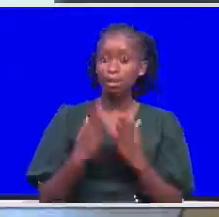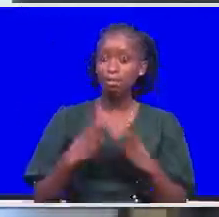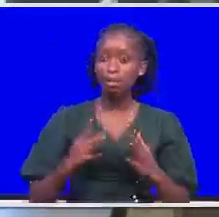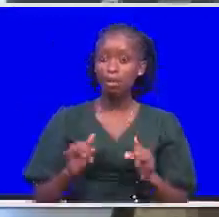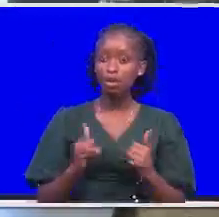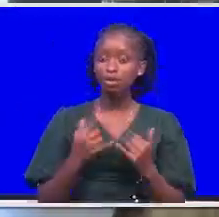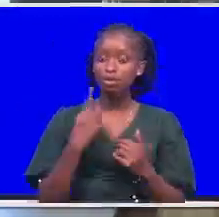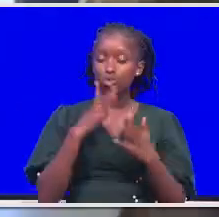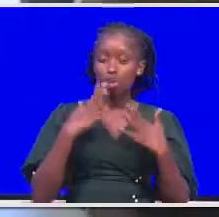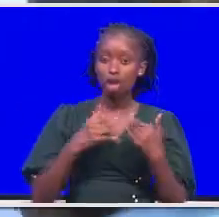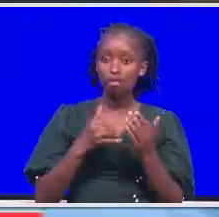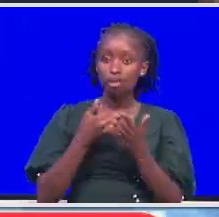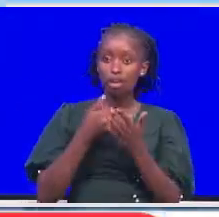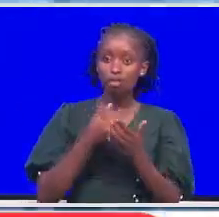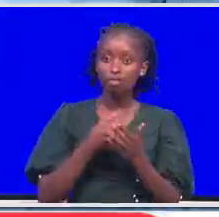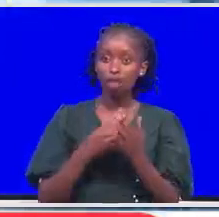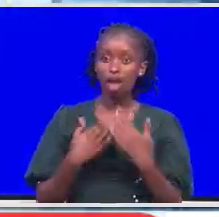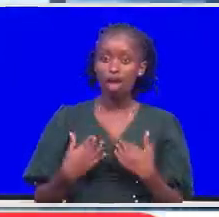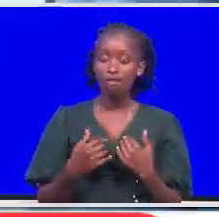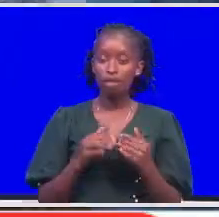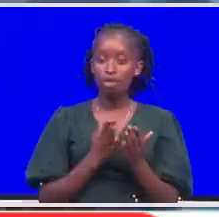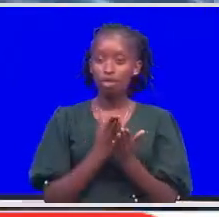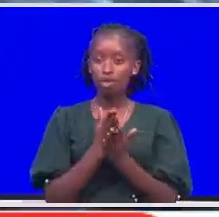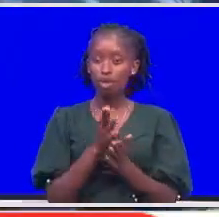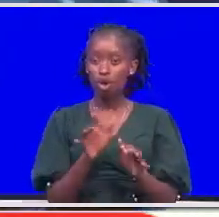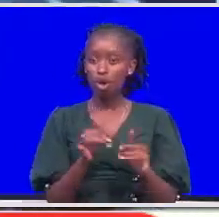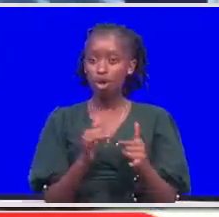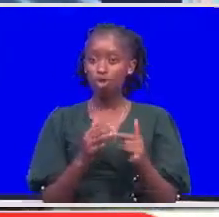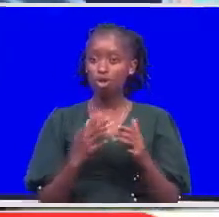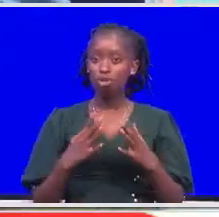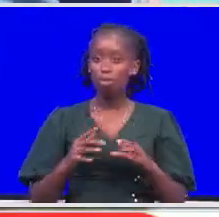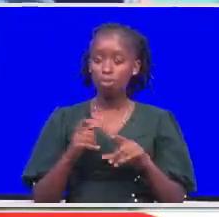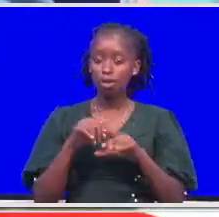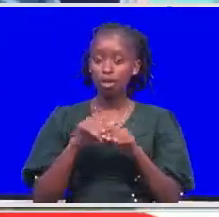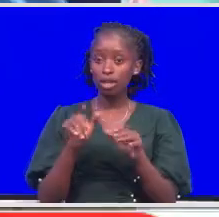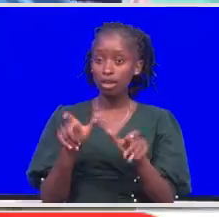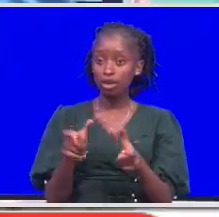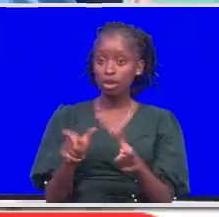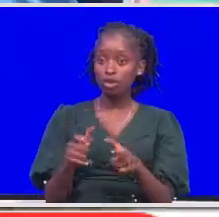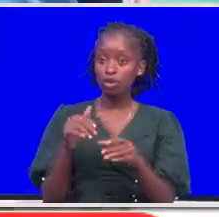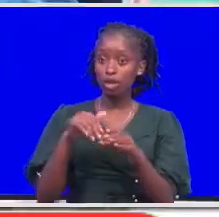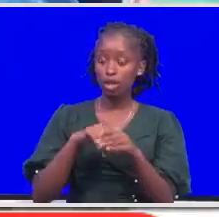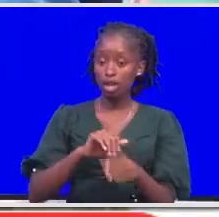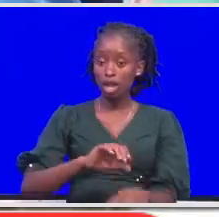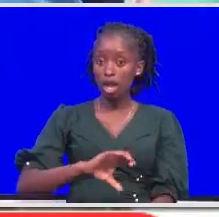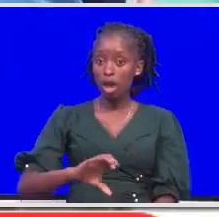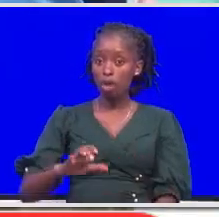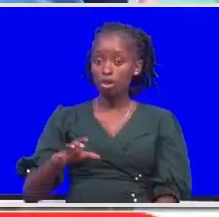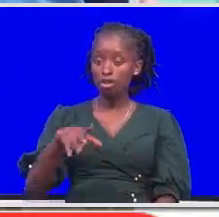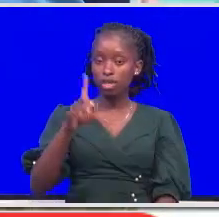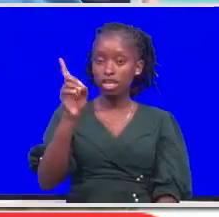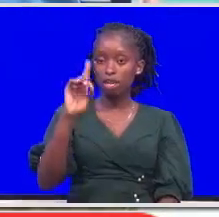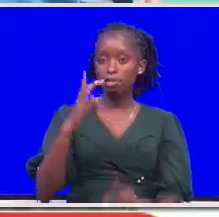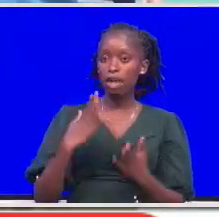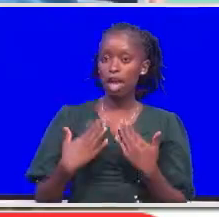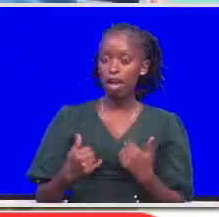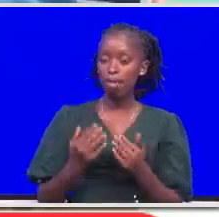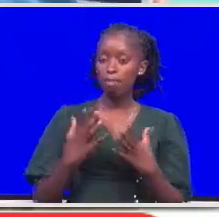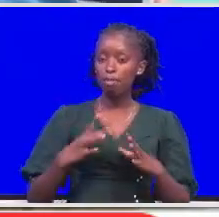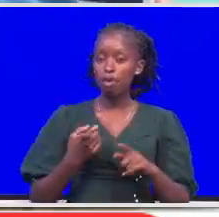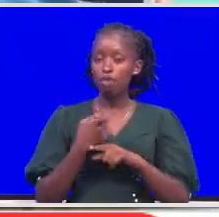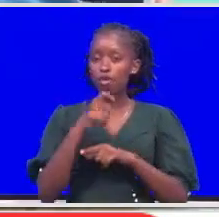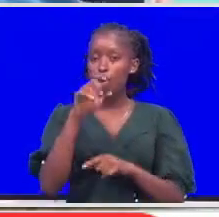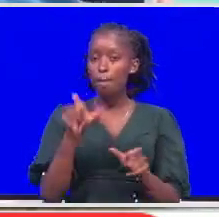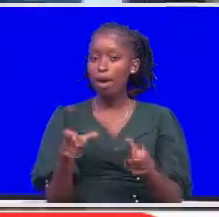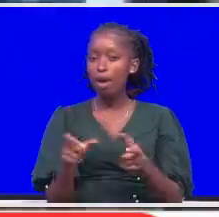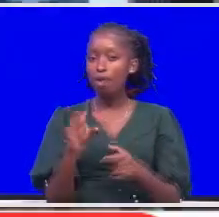kupitia wanahabari wa redio. Katika kaunti ya Nairobi, wanahabari kutoka kituo cha Radio 47